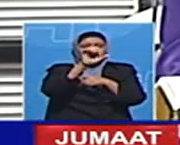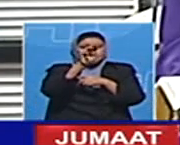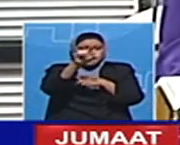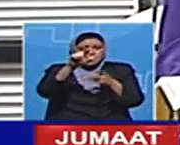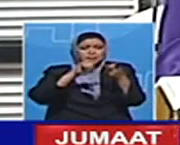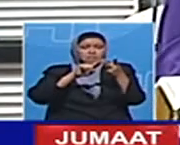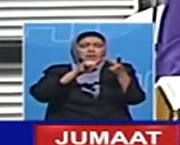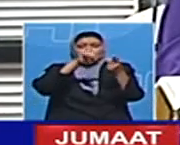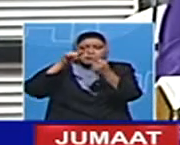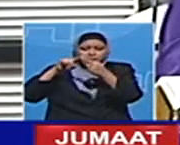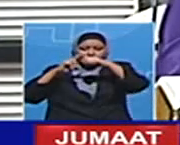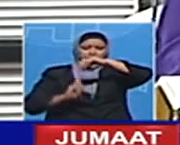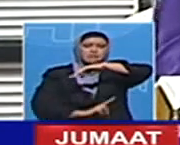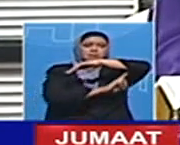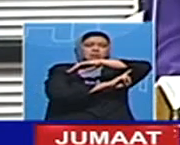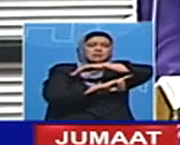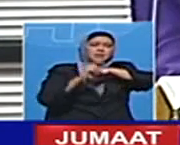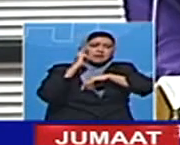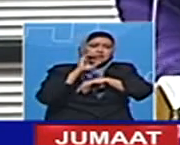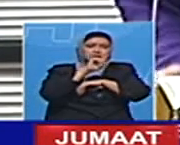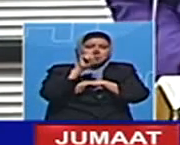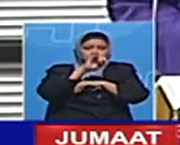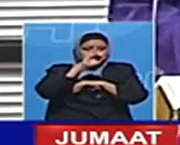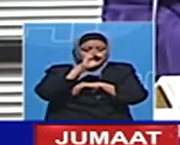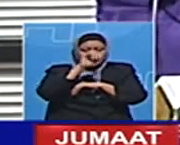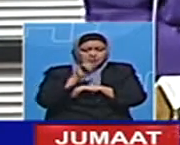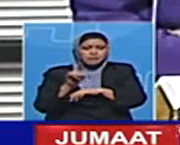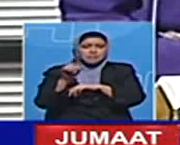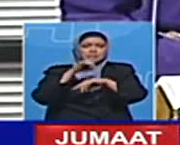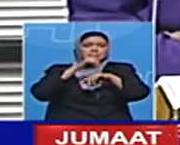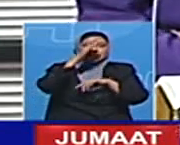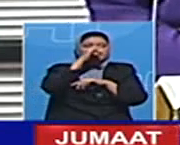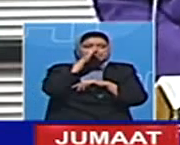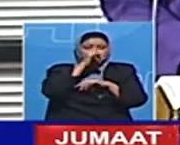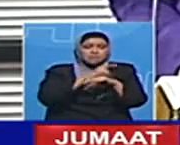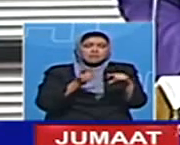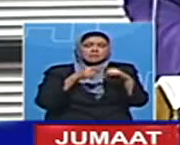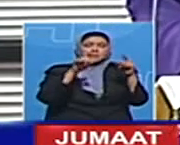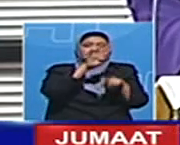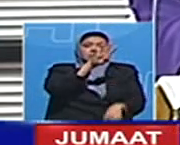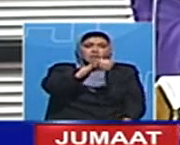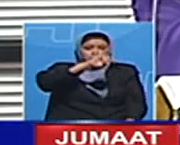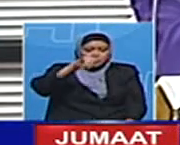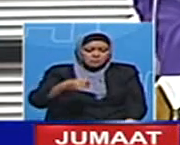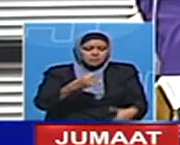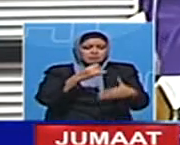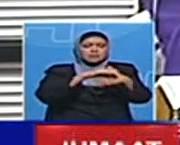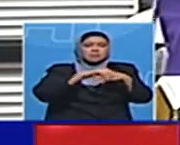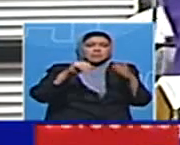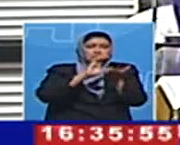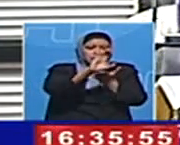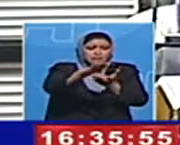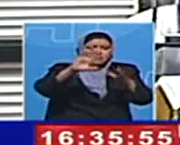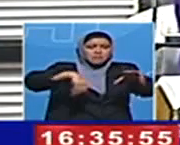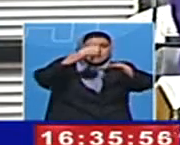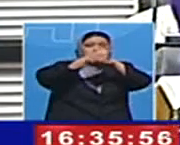Aziz di Melaka seterusnya sebanyak r42 juta disediakan bagi pembinaan lapangan terbang mukah